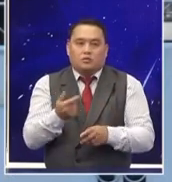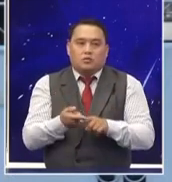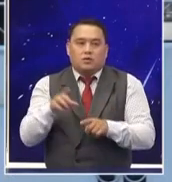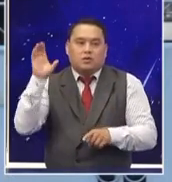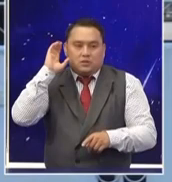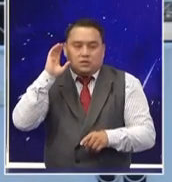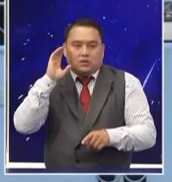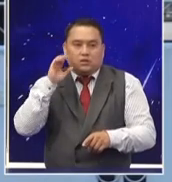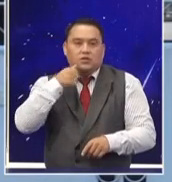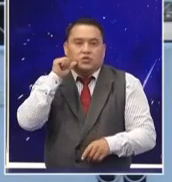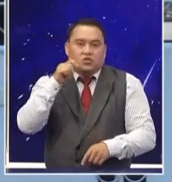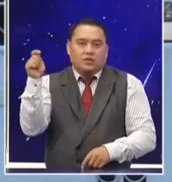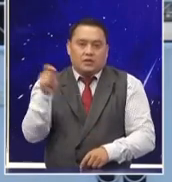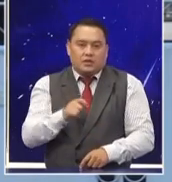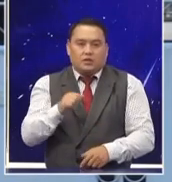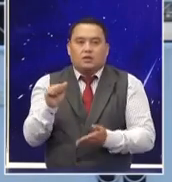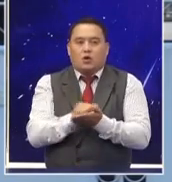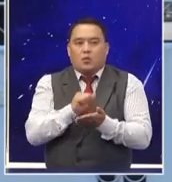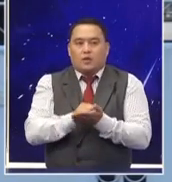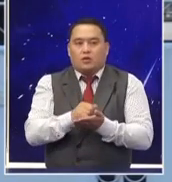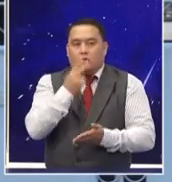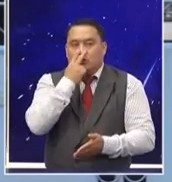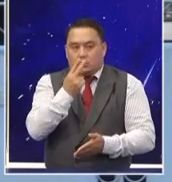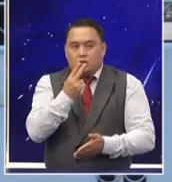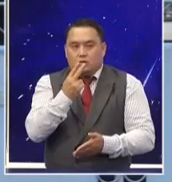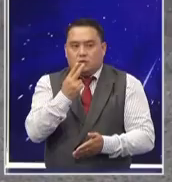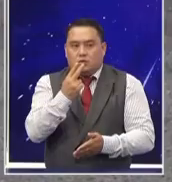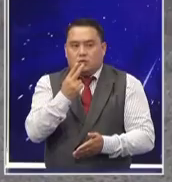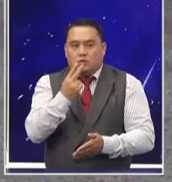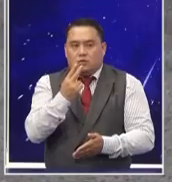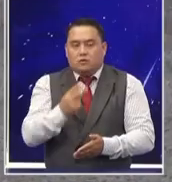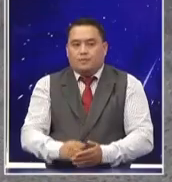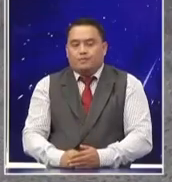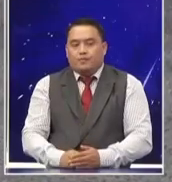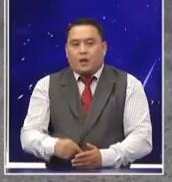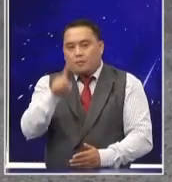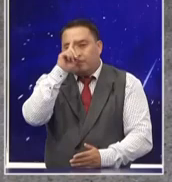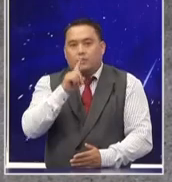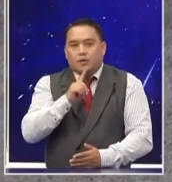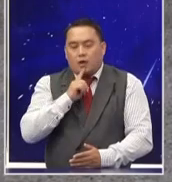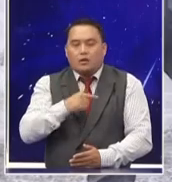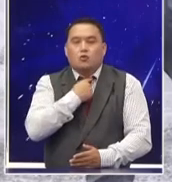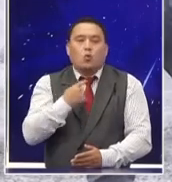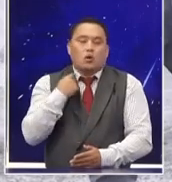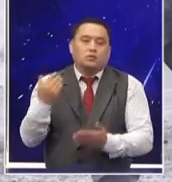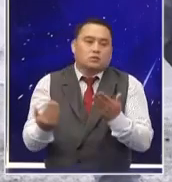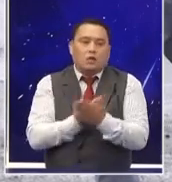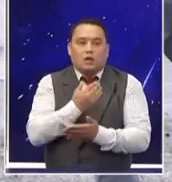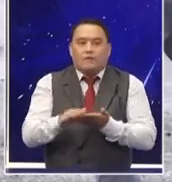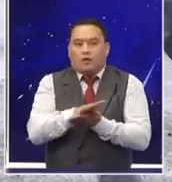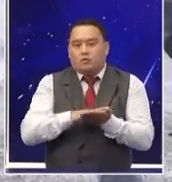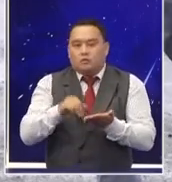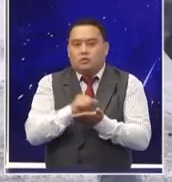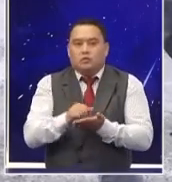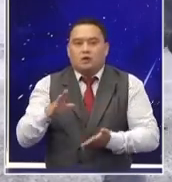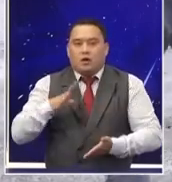естіп, осында кеше келгенбіз. Документтер көрсетті, осында документтер аласыңдар деп. Осы бір ай ішінде Талдықорғандағы қайтөңдеу бекетіне 200-ге